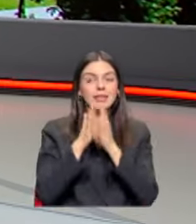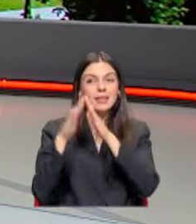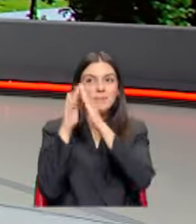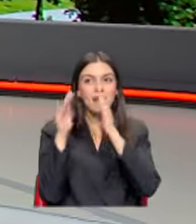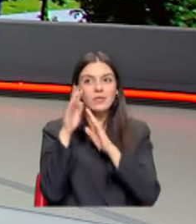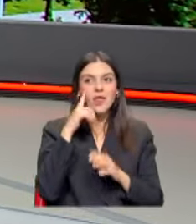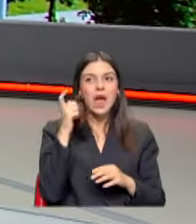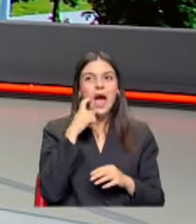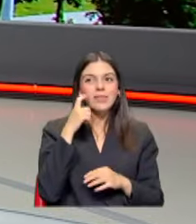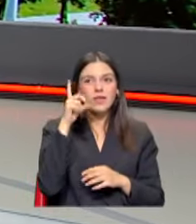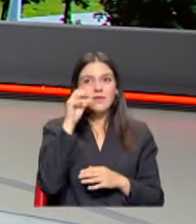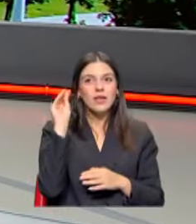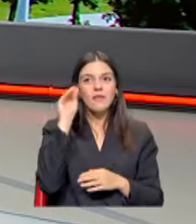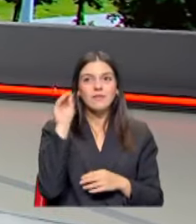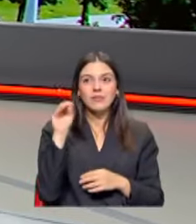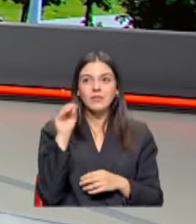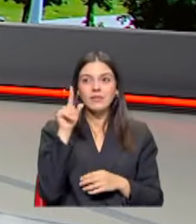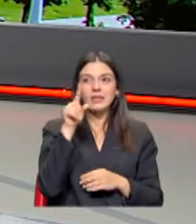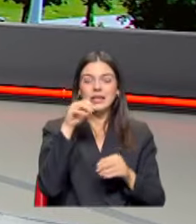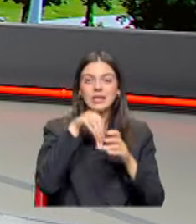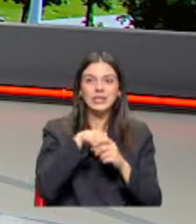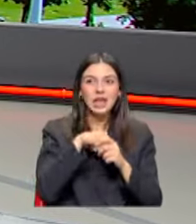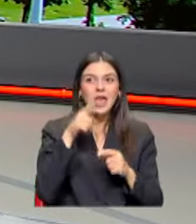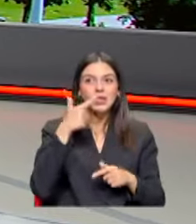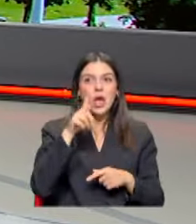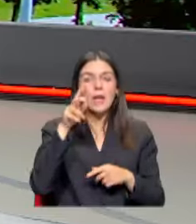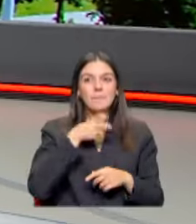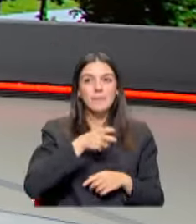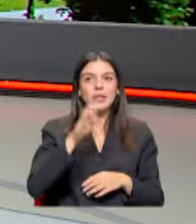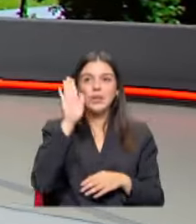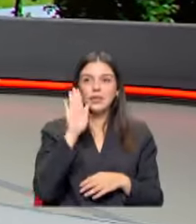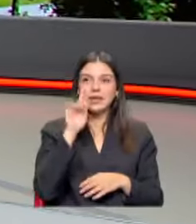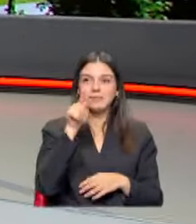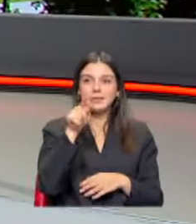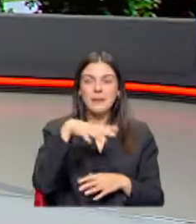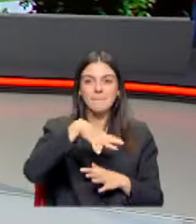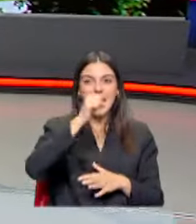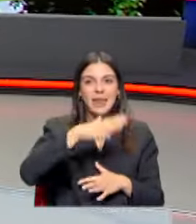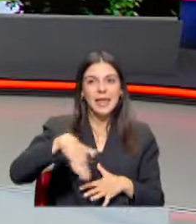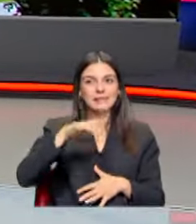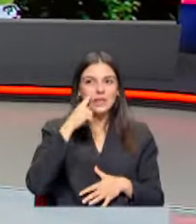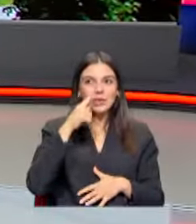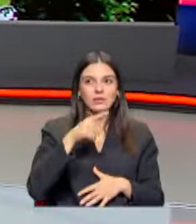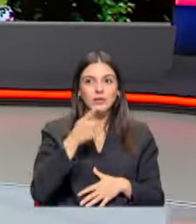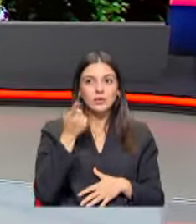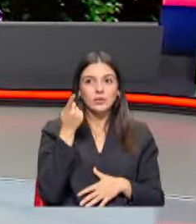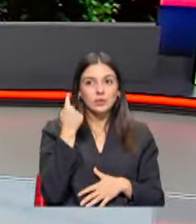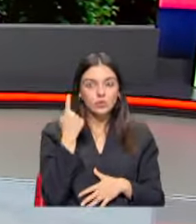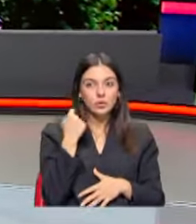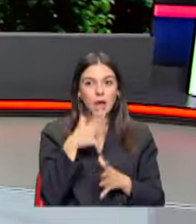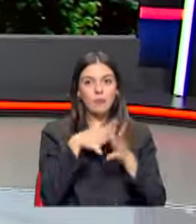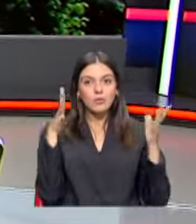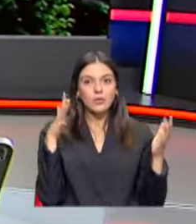önemli. Atatürk silüetiyle de. İçerenköy metro durağımızın çıktığı şöyle meydanda. Dün de